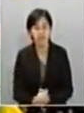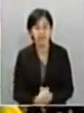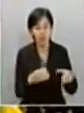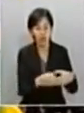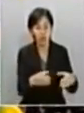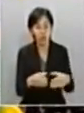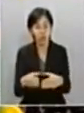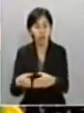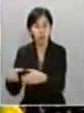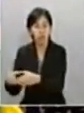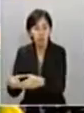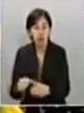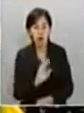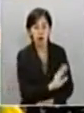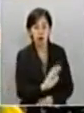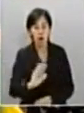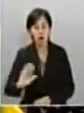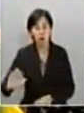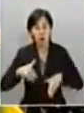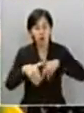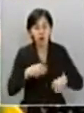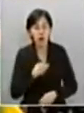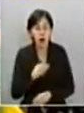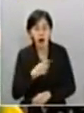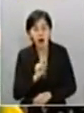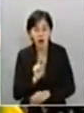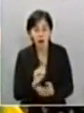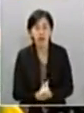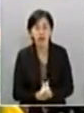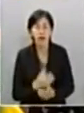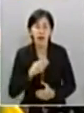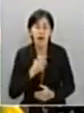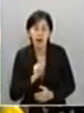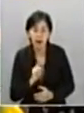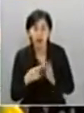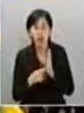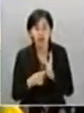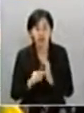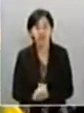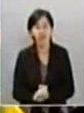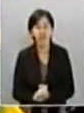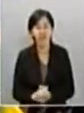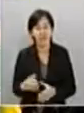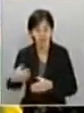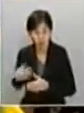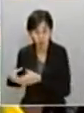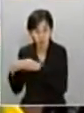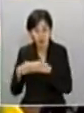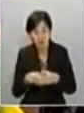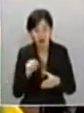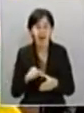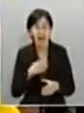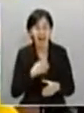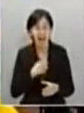เป็นตามความต้องการของประชาชนในพื้นที่อะค่ะว่าตรงนี้เขาอยากได้อะไรอย่างเช่นอย่างที่เรามาวันนี้ค่ะก็จะเป็นกลุ่มอาหารคาวหว